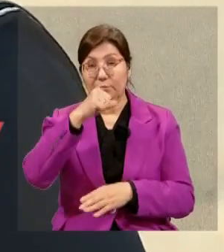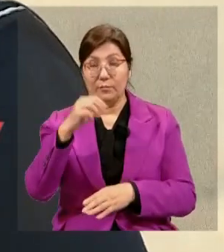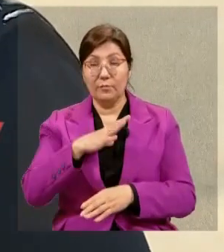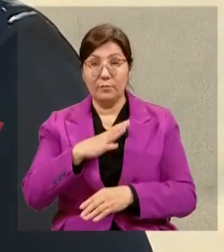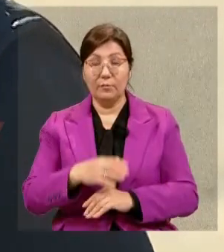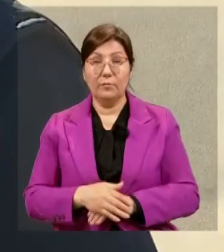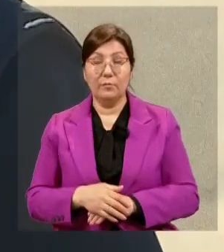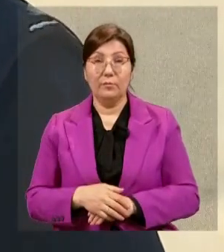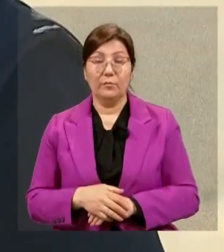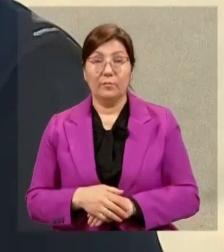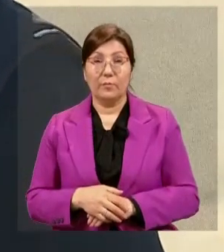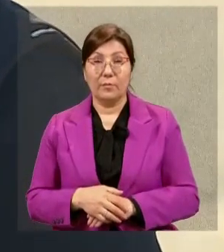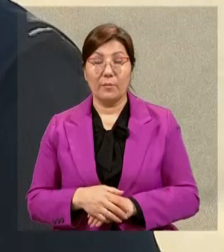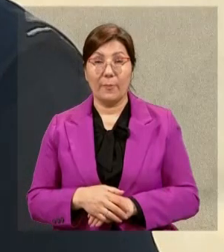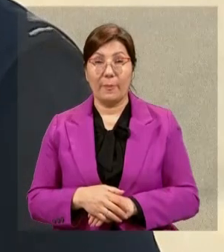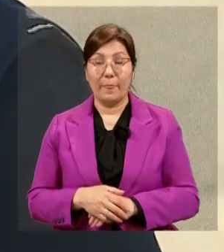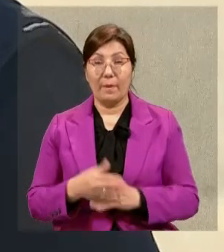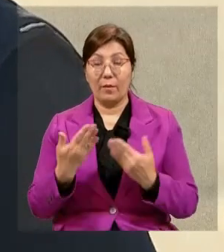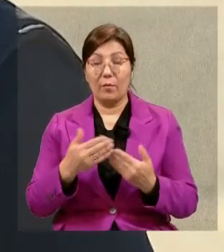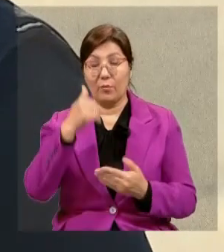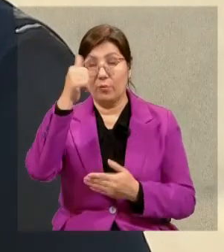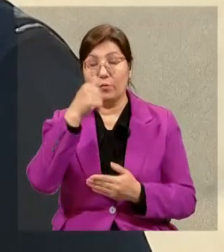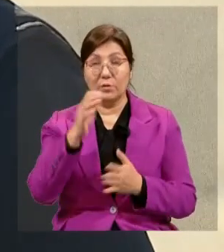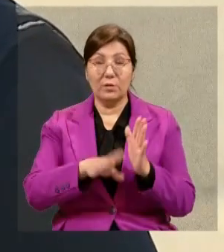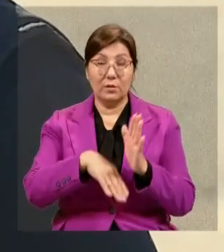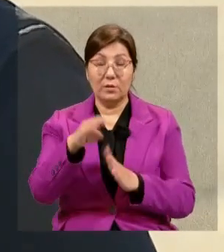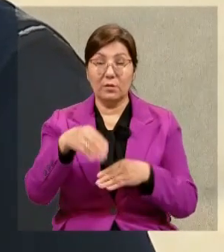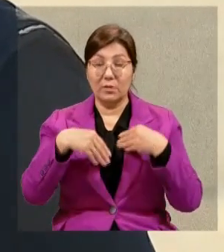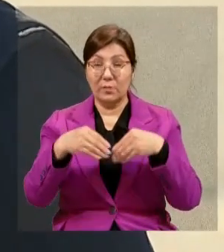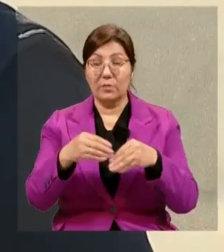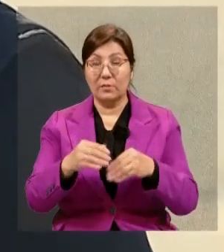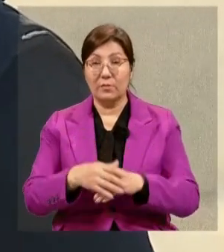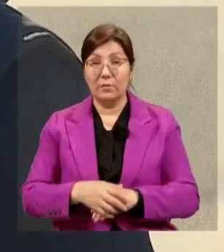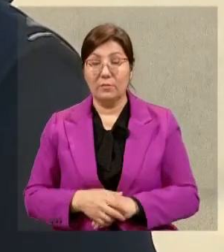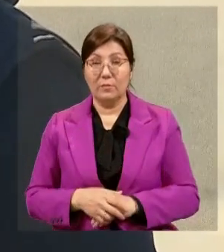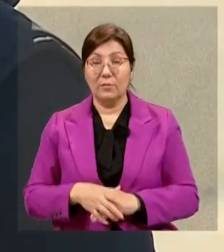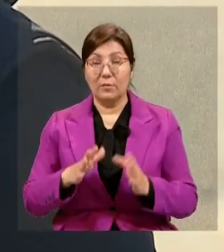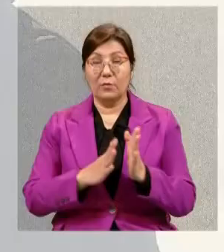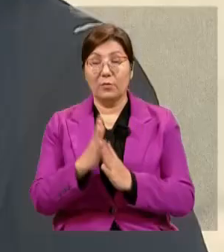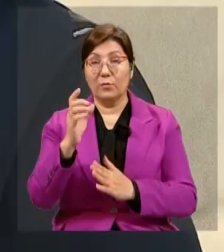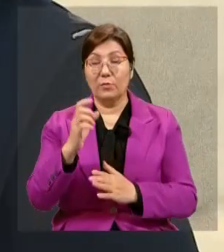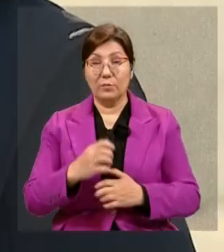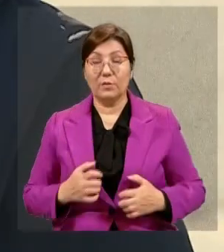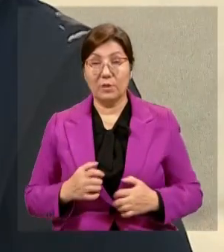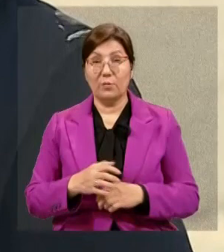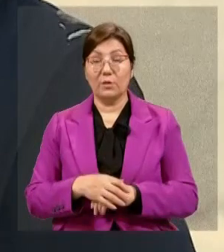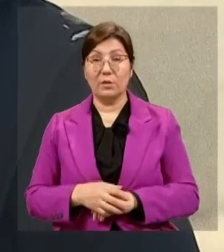Егін шықпаған да жыл болды, но биыл жақсы жыл для өсімдік шаруашылығына жақсы жыл деп есептеймін.